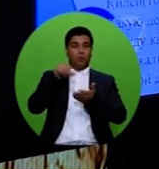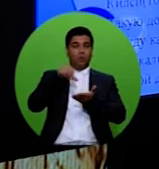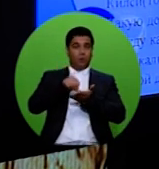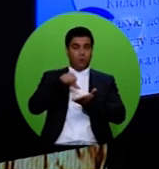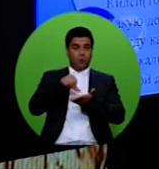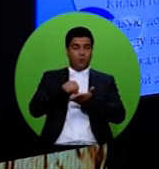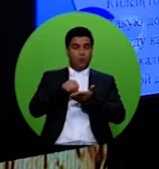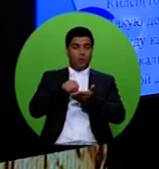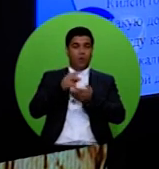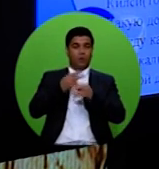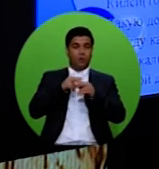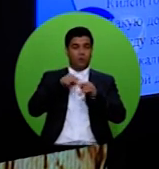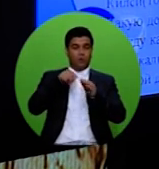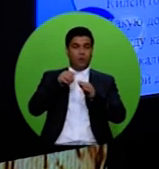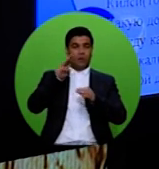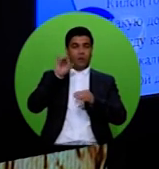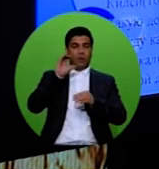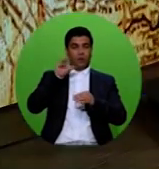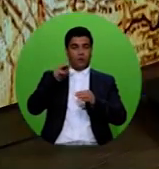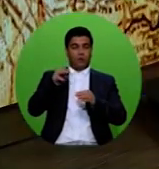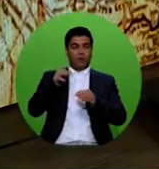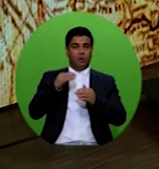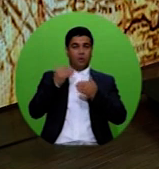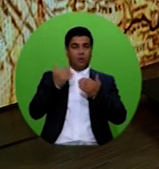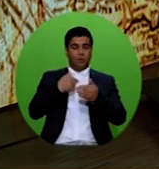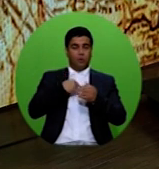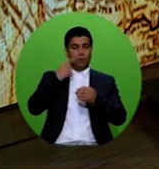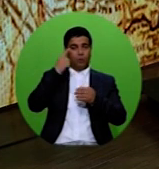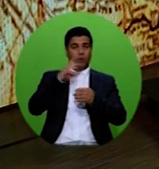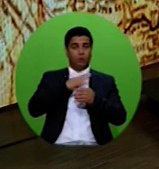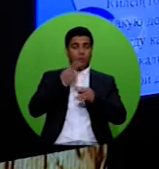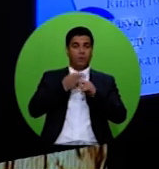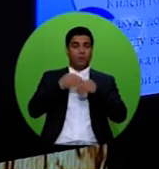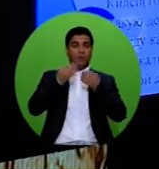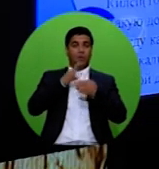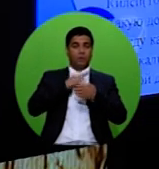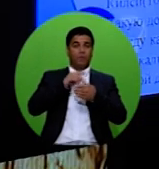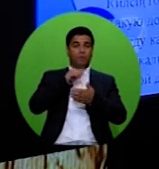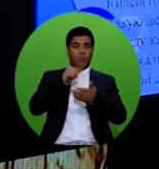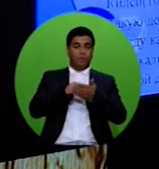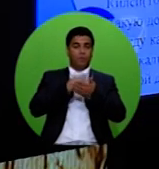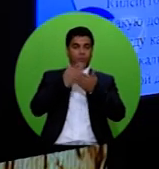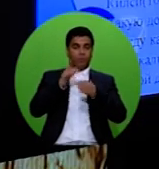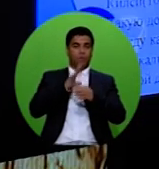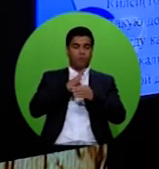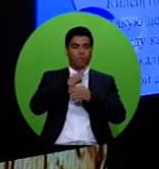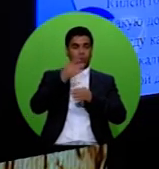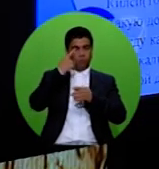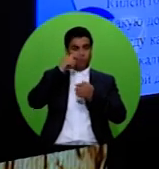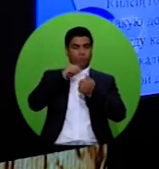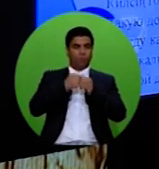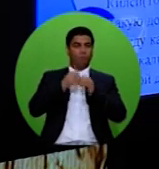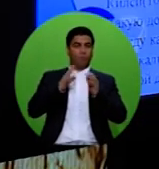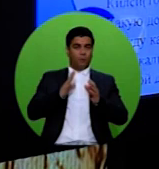участие в викторине. Я надеюсь, что вопросы, которые были заданы, все вам уже давно